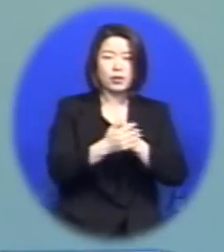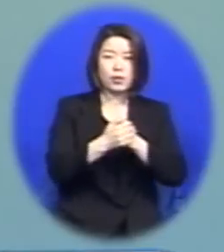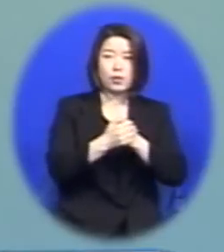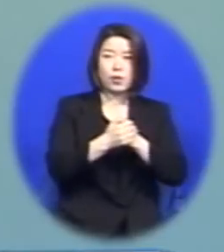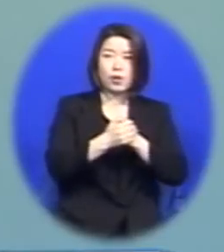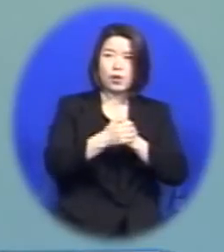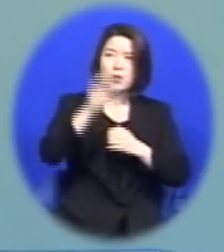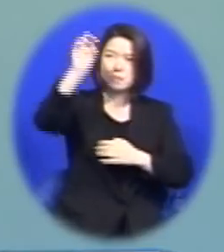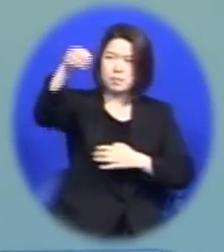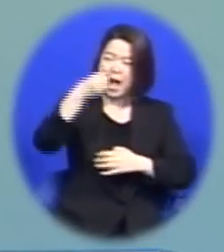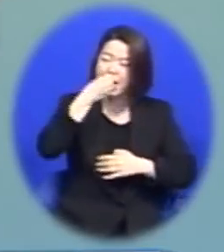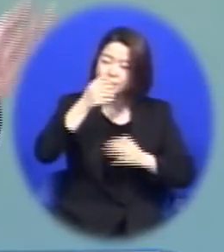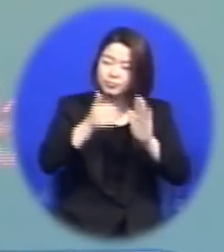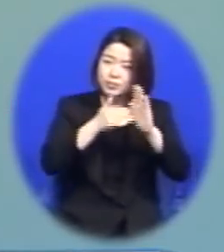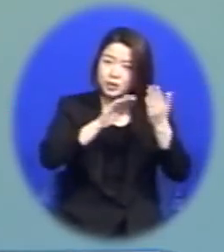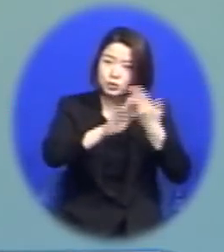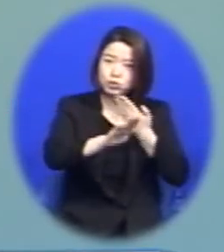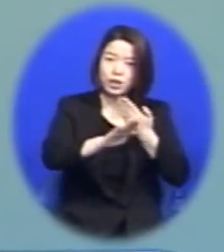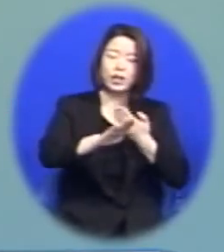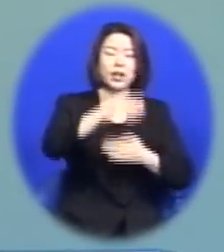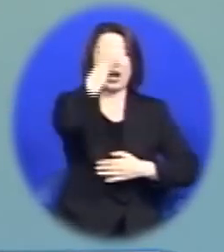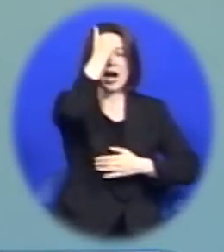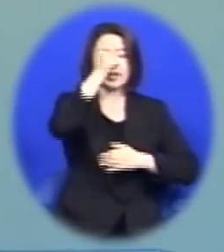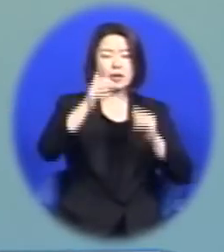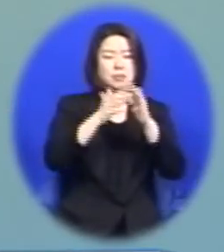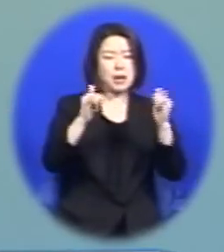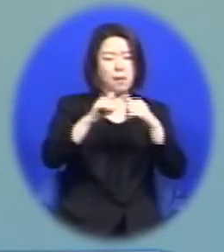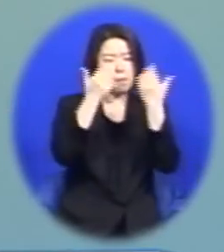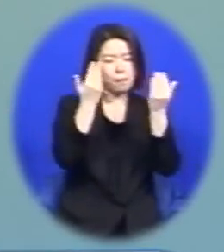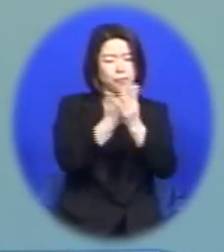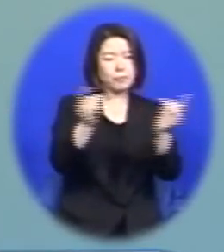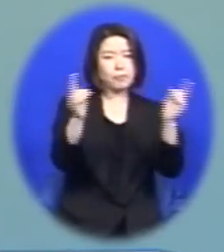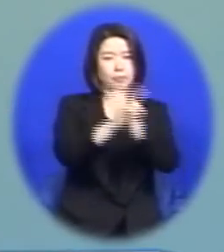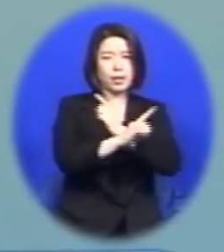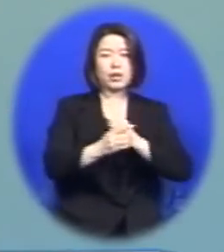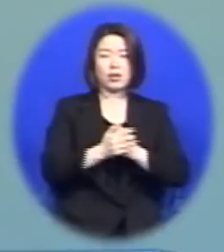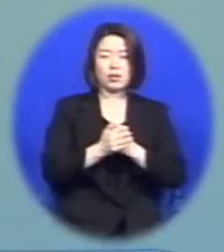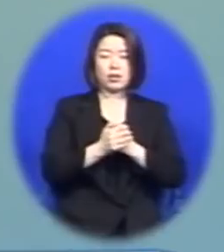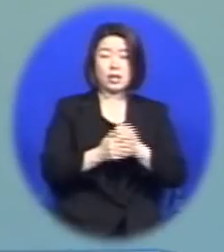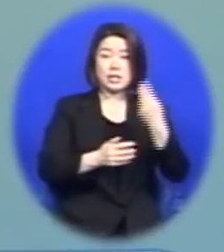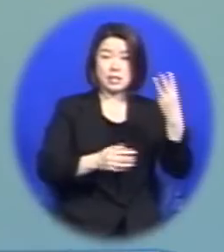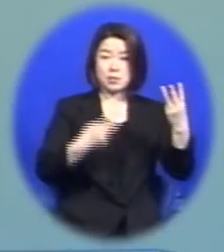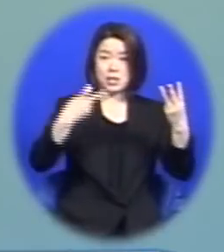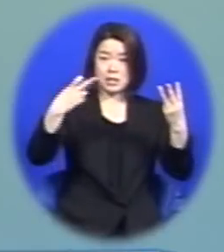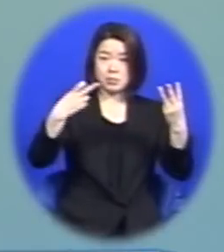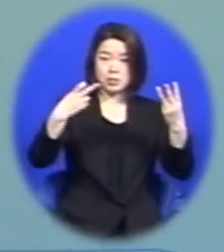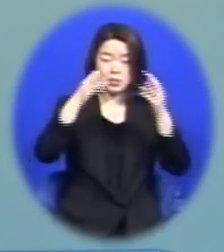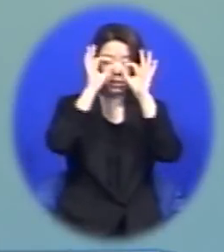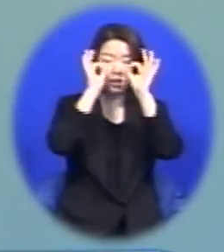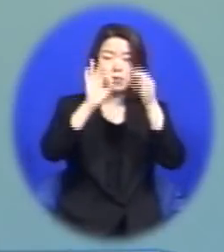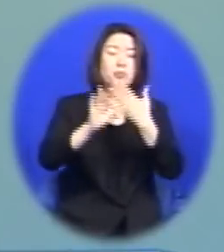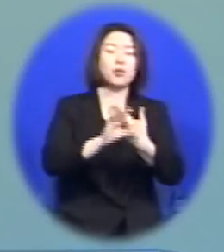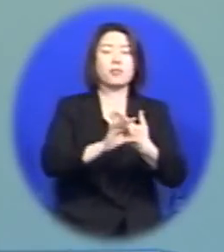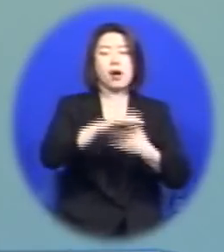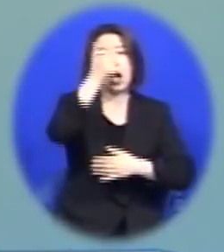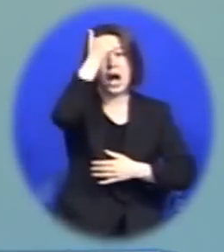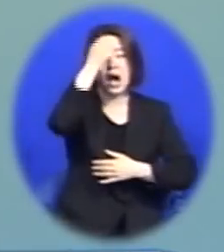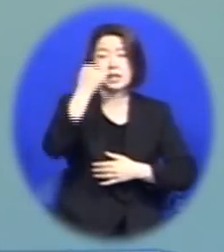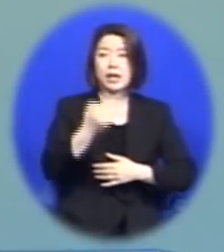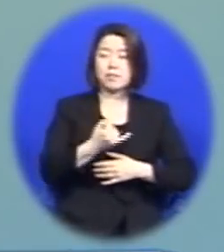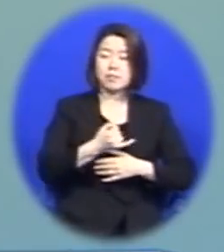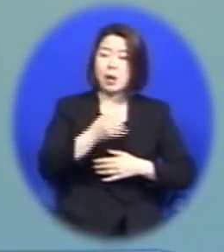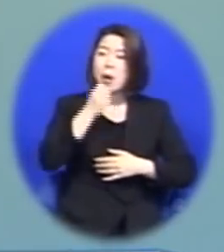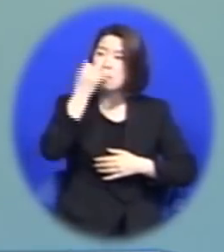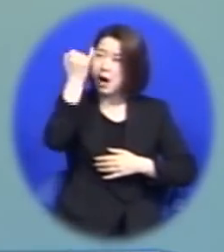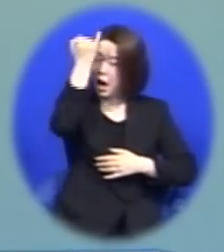다음에 아담이 완전히 사람이 바꿔버렸습니다 창세기 3장 12절에 보면 아담이 하와를 하나님께